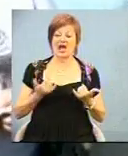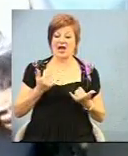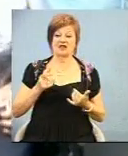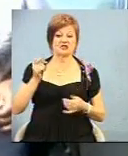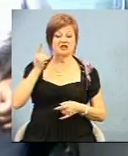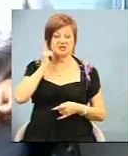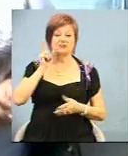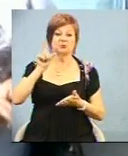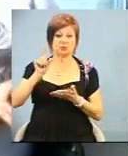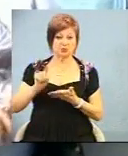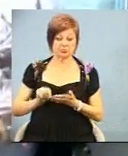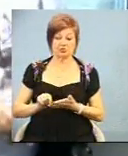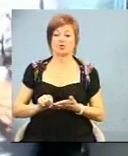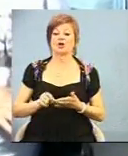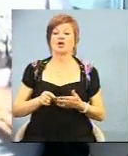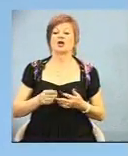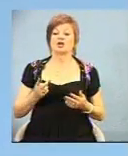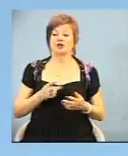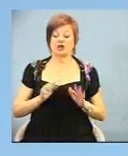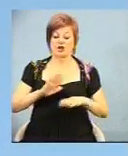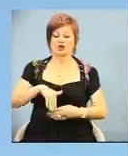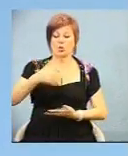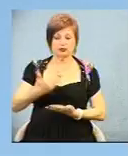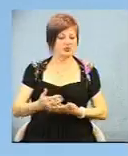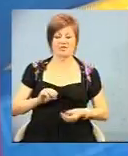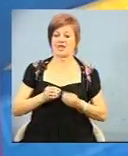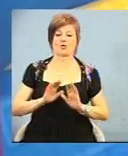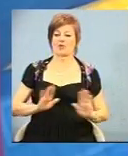розряджений посеред вулиці телефон або ж ноутбук. Не проблема.